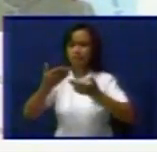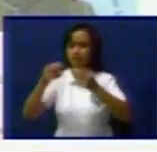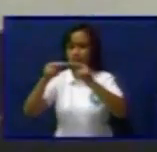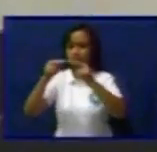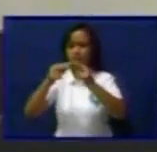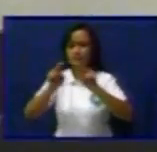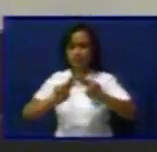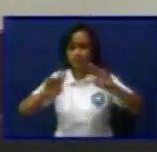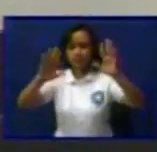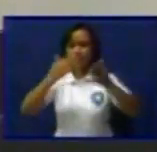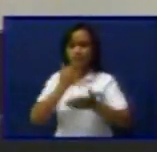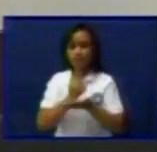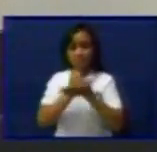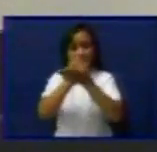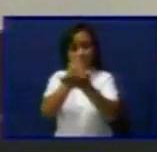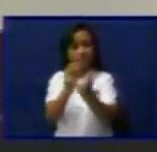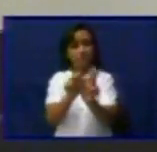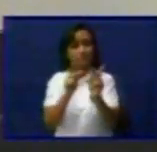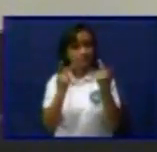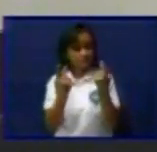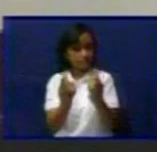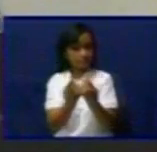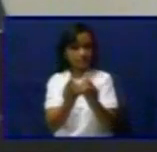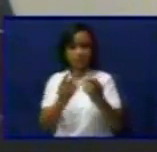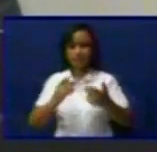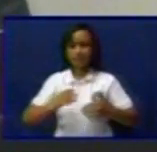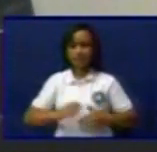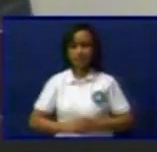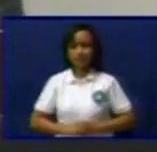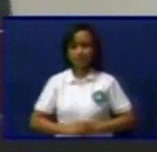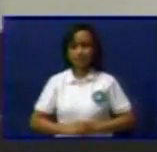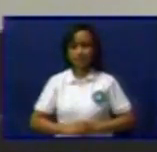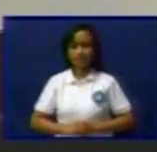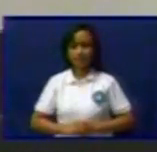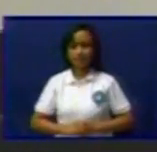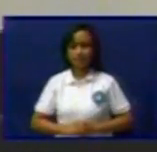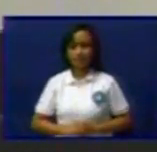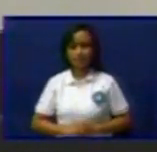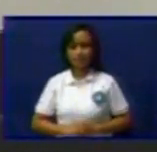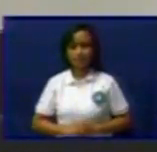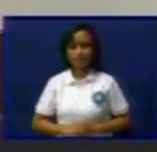beneficioso para el pueblo. 好，我的介绍结束了，谢谢大家。